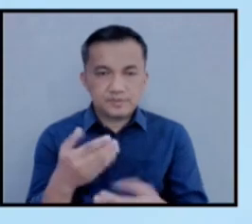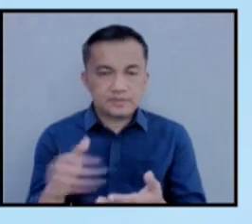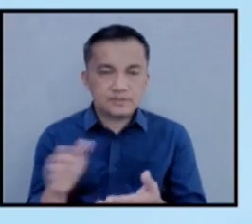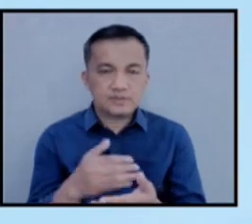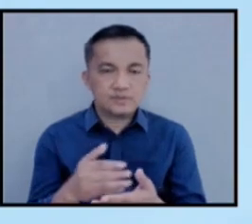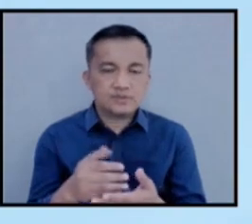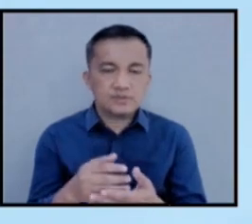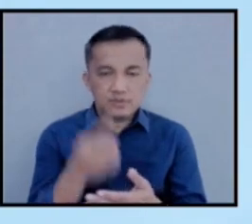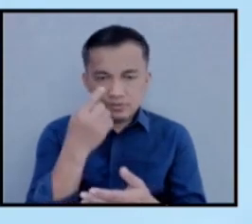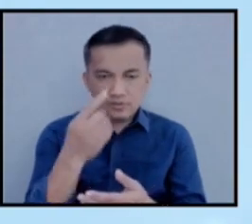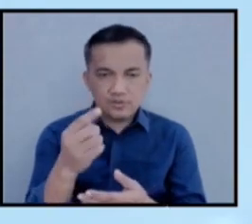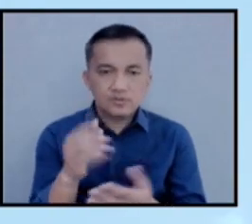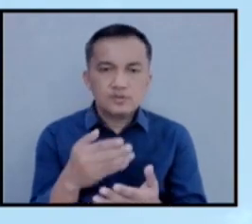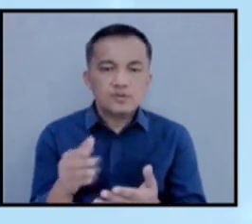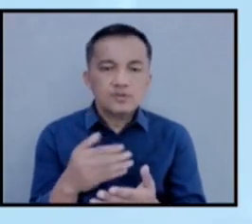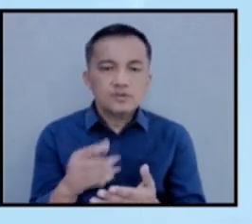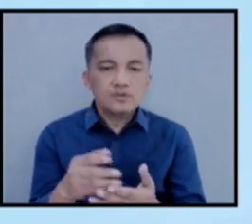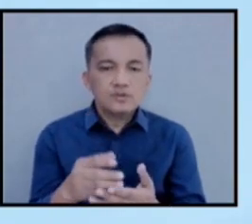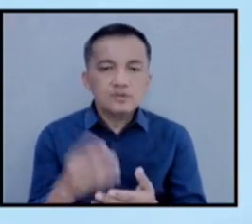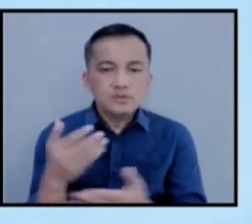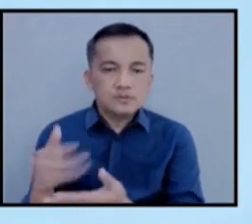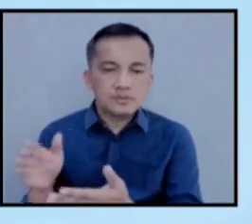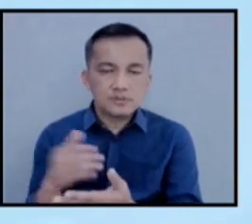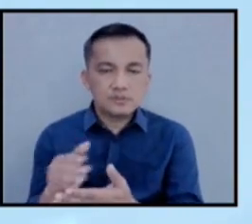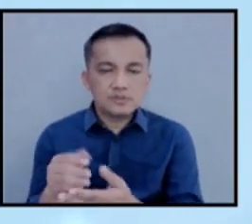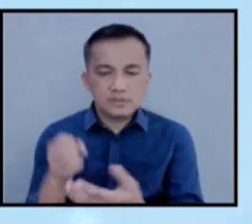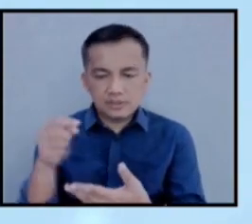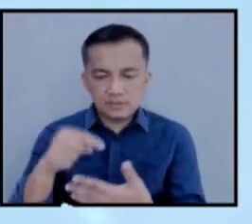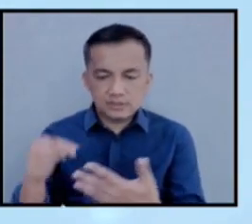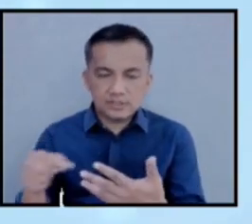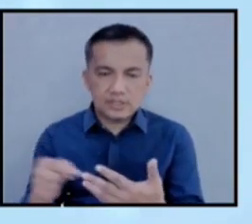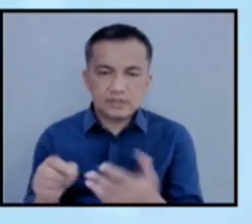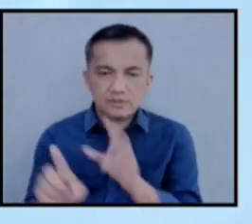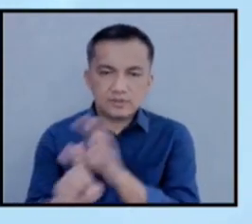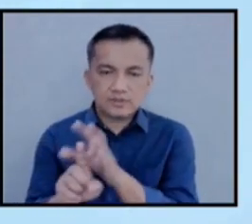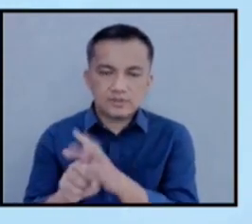songs, ay kinanta rin niyang ilan sa hit songs ng EXO.